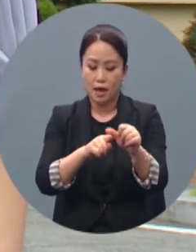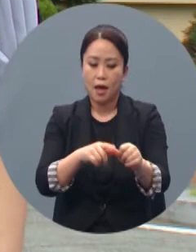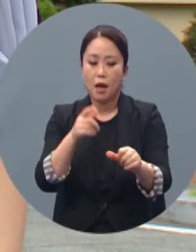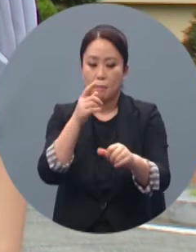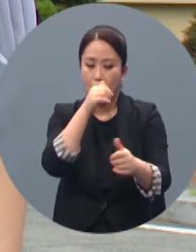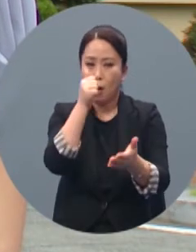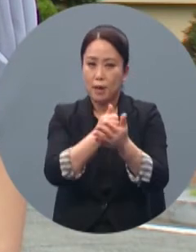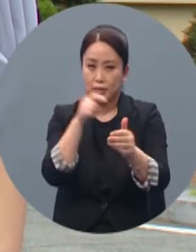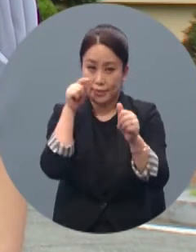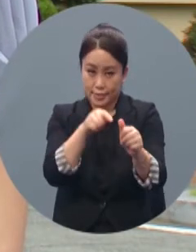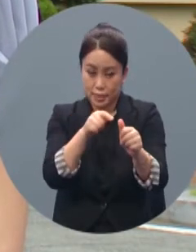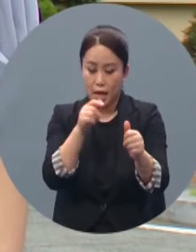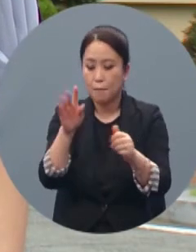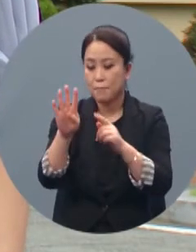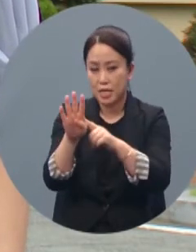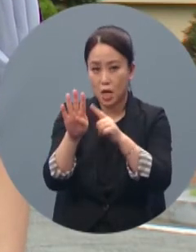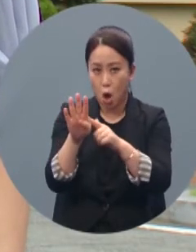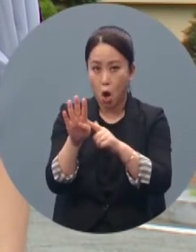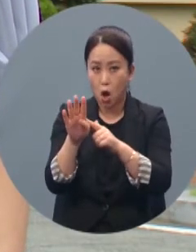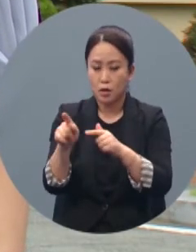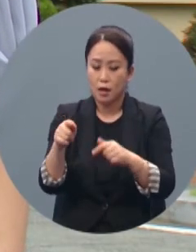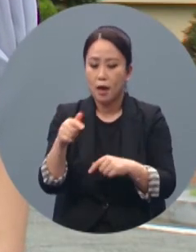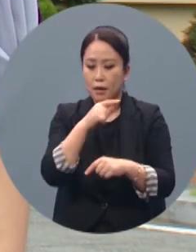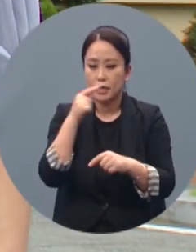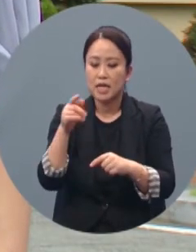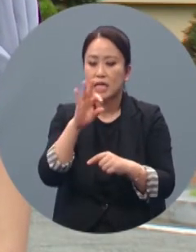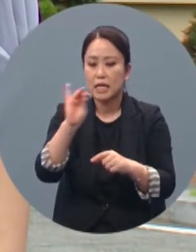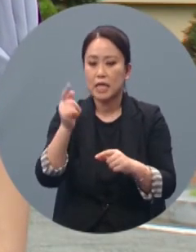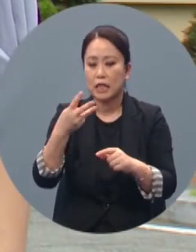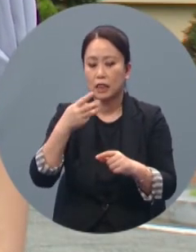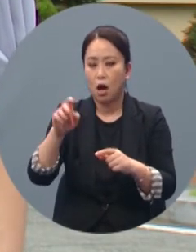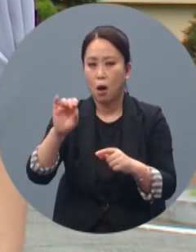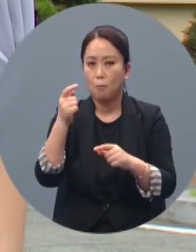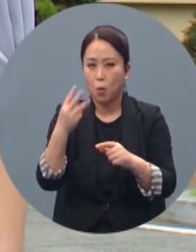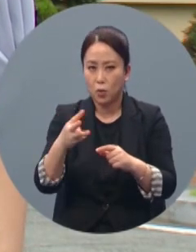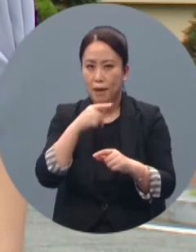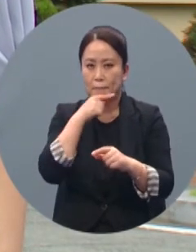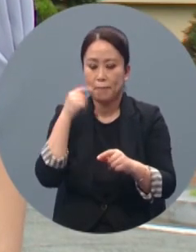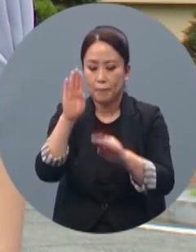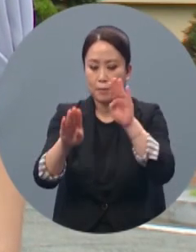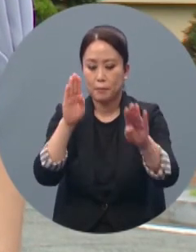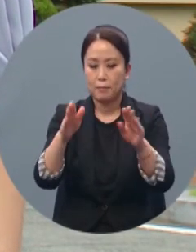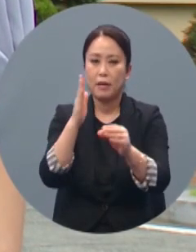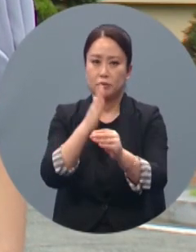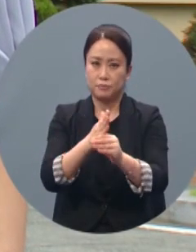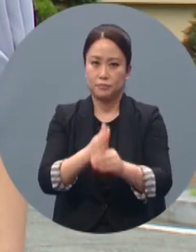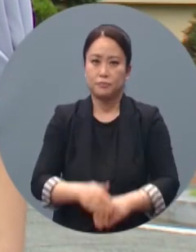체포영장을 발부받아 인터폴에 적색 수배를 요청했습니다. MBC 뉴스 김윤아입니다.